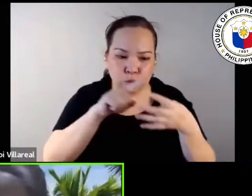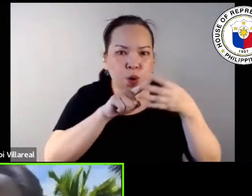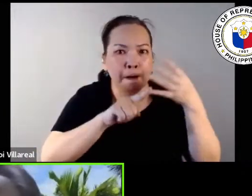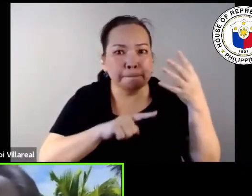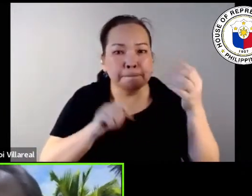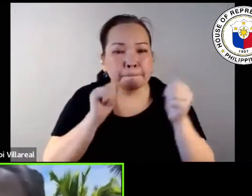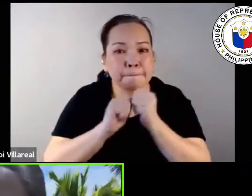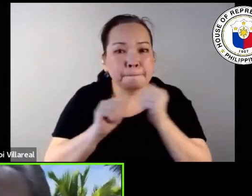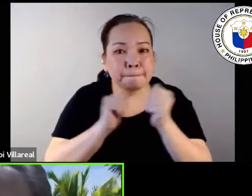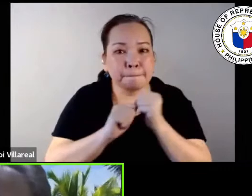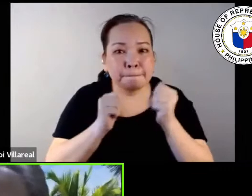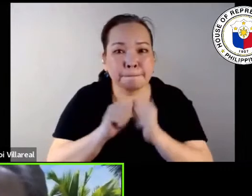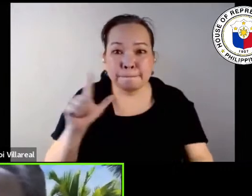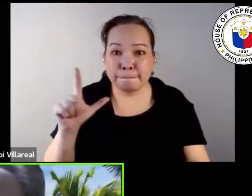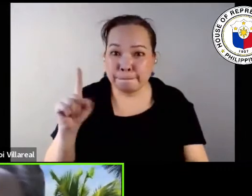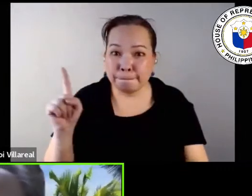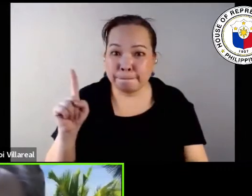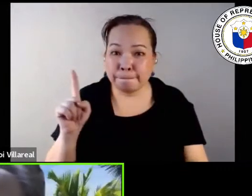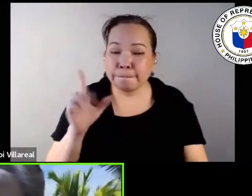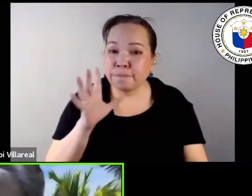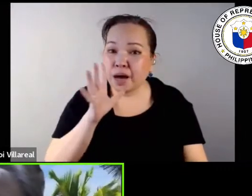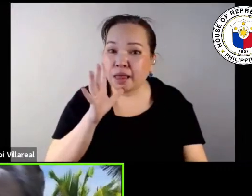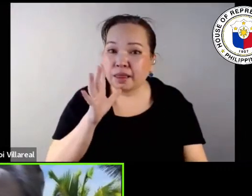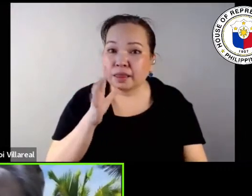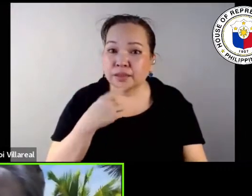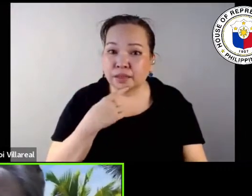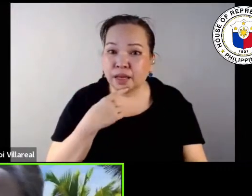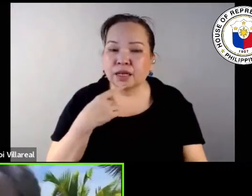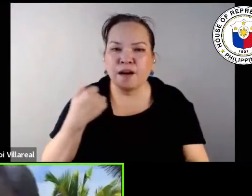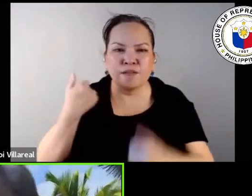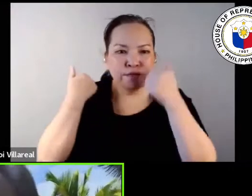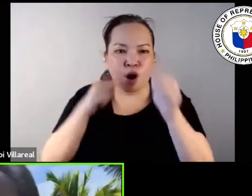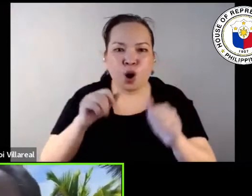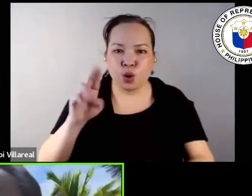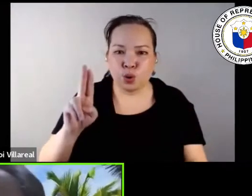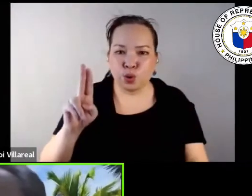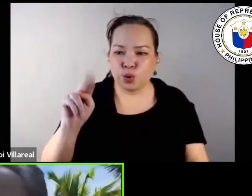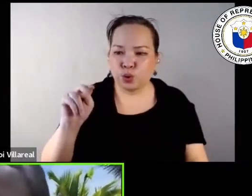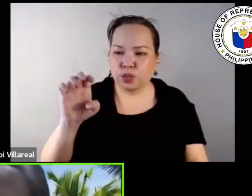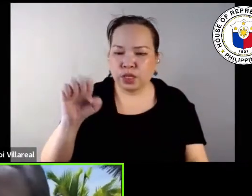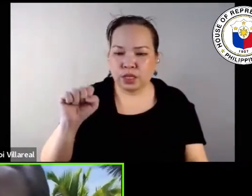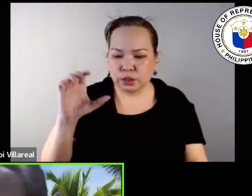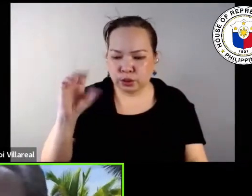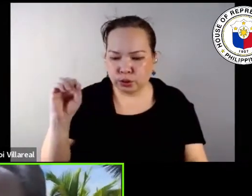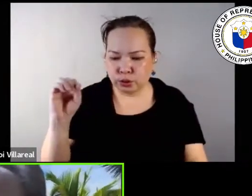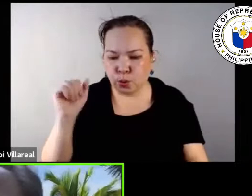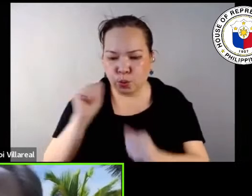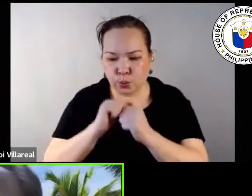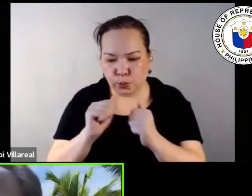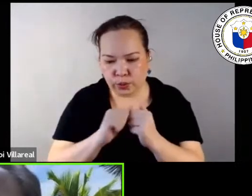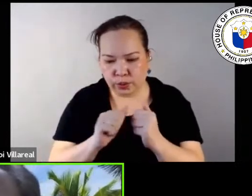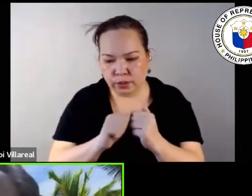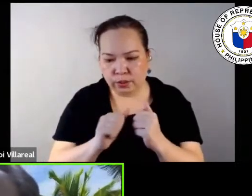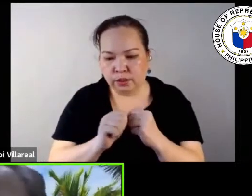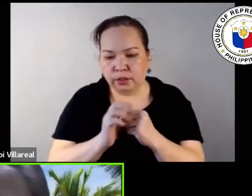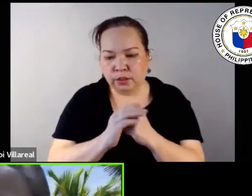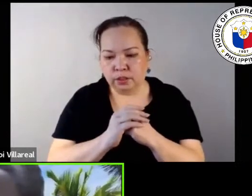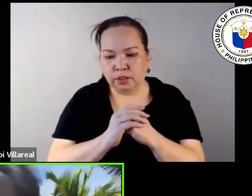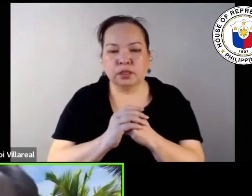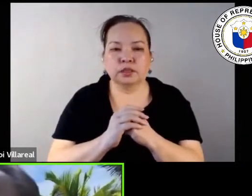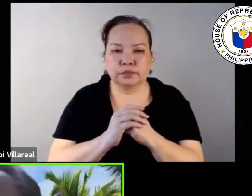yung definition. Ito po ang UNESCO definition. Bakit po importante